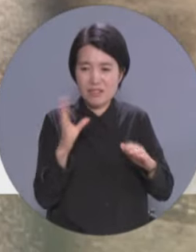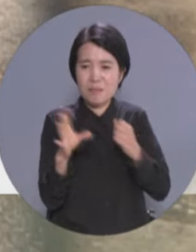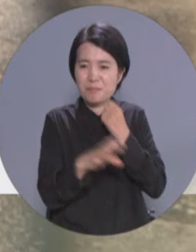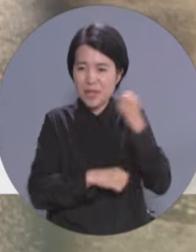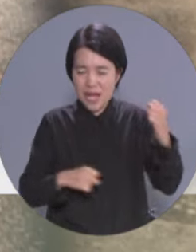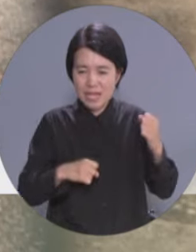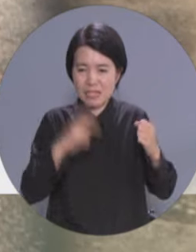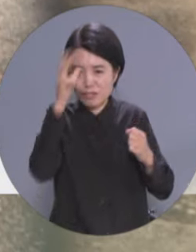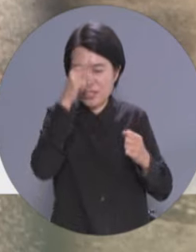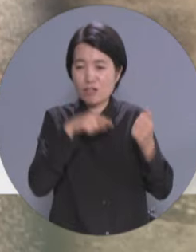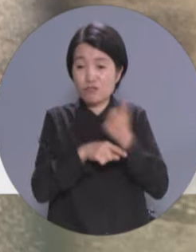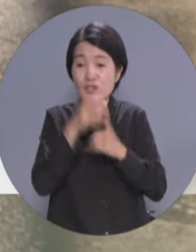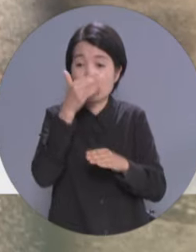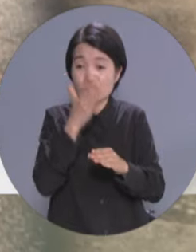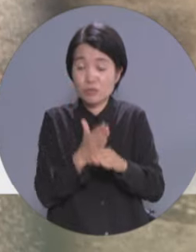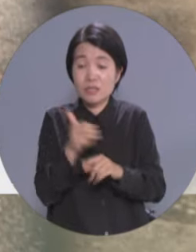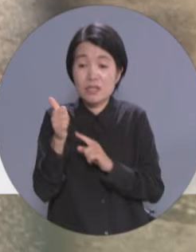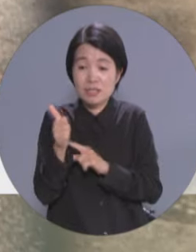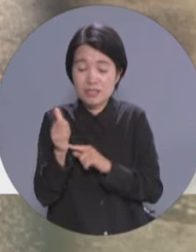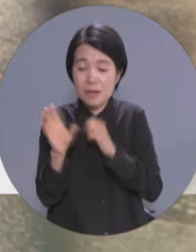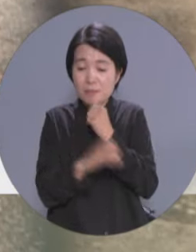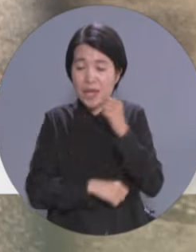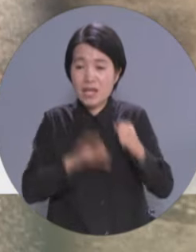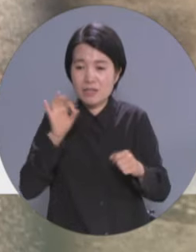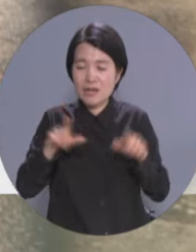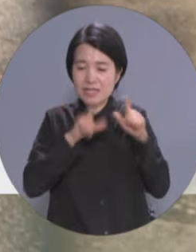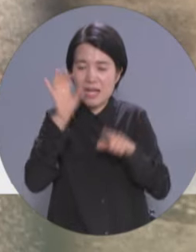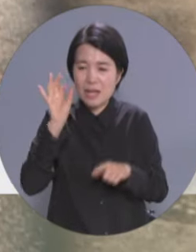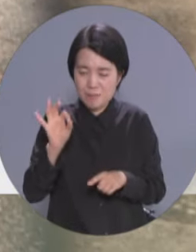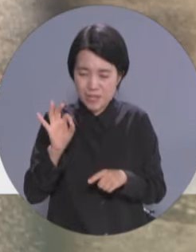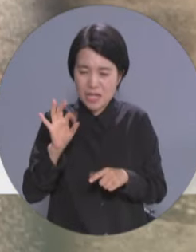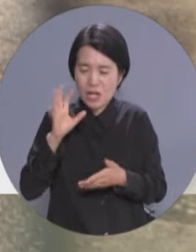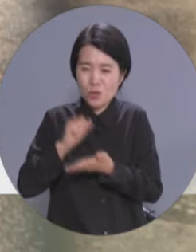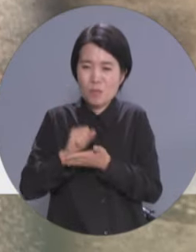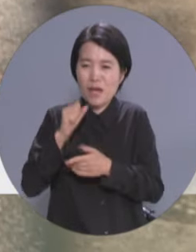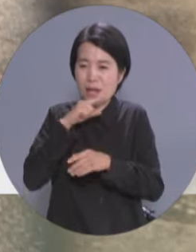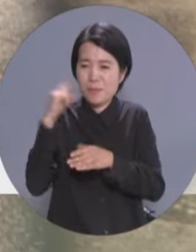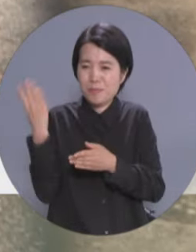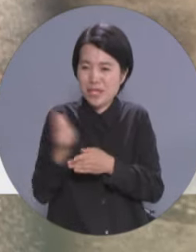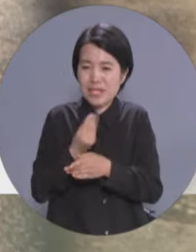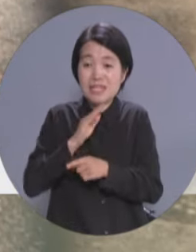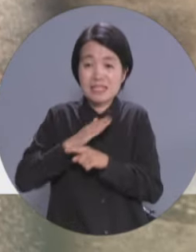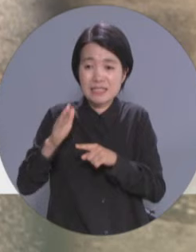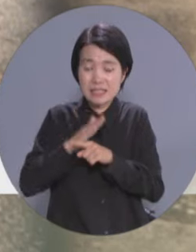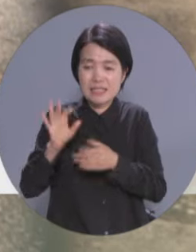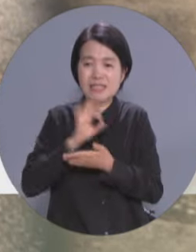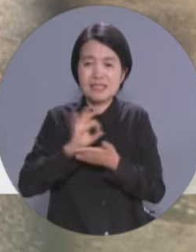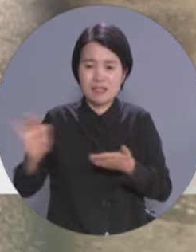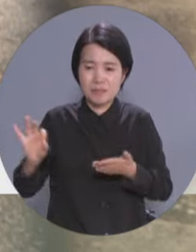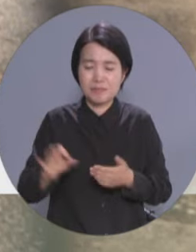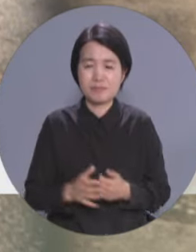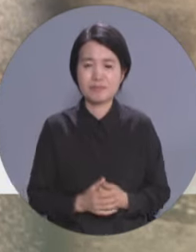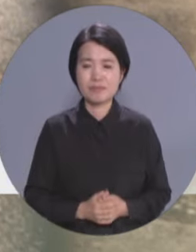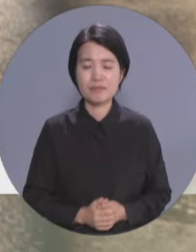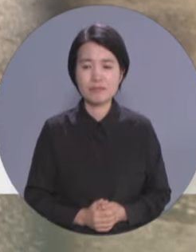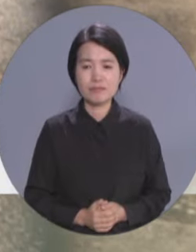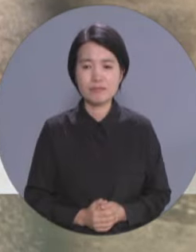있습니다이 우체국장은 빼돌린 돈을 생활비와 도박빚을 갚는데 사용했습니다 서령